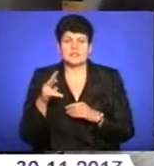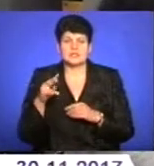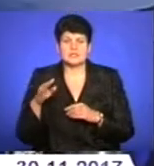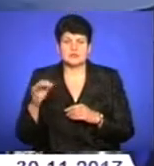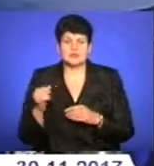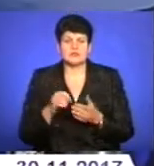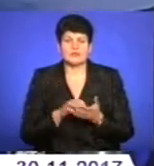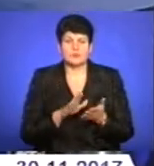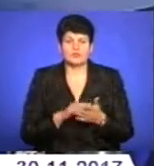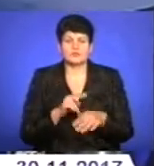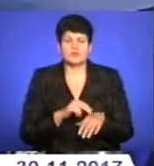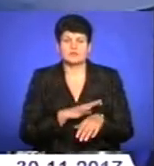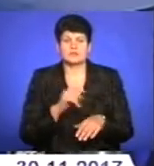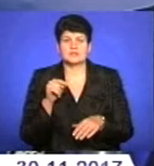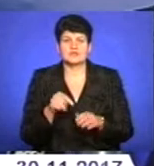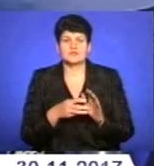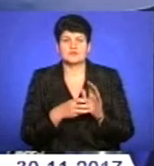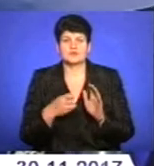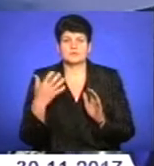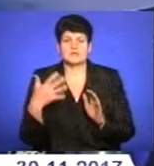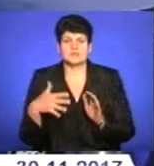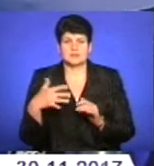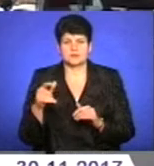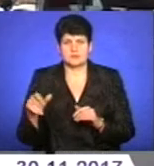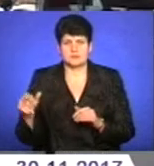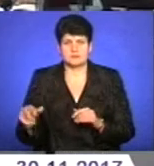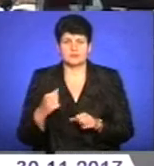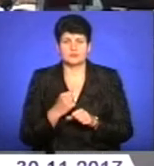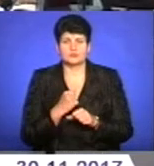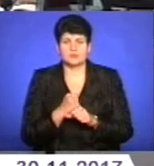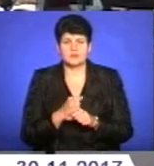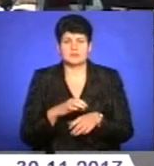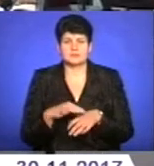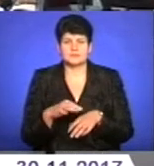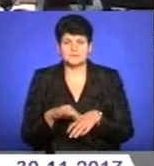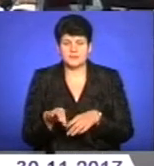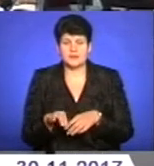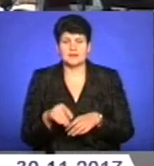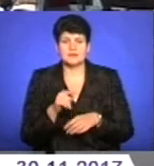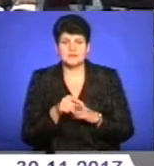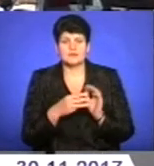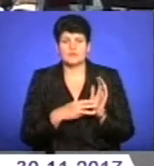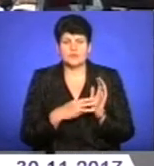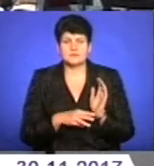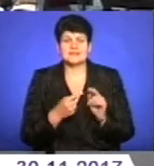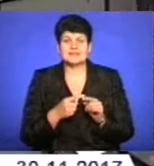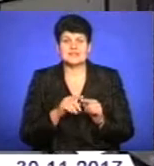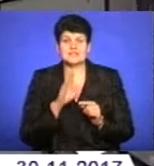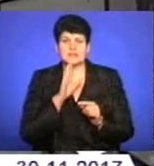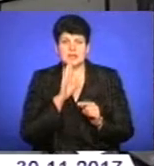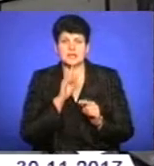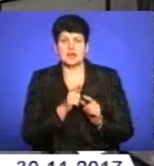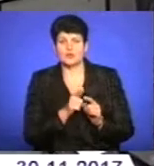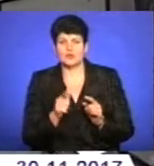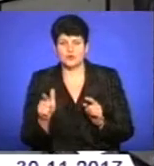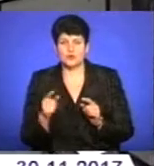обліку в поліції перебували 1850 осіб, які чинили насильство. З них 80 – жінки. Якщо особа протягом року